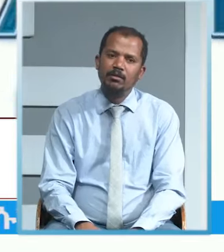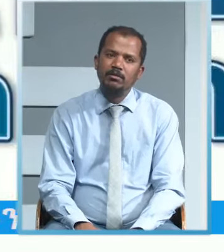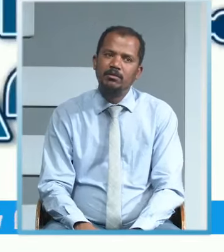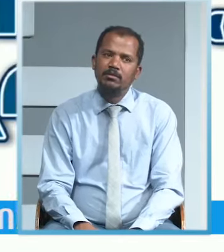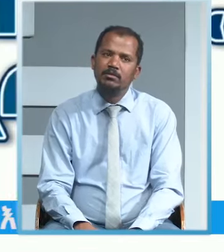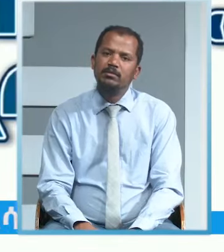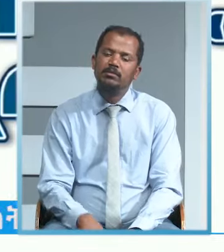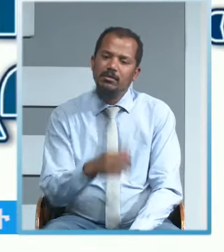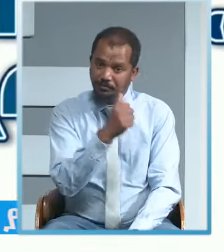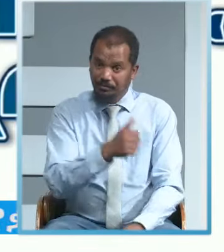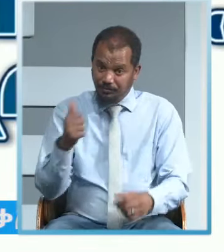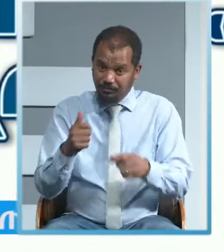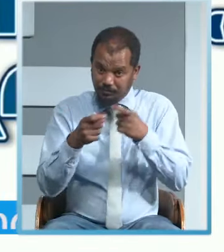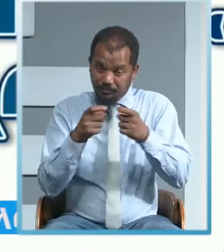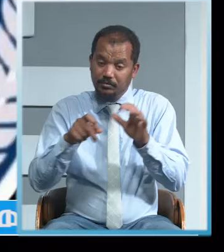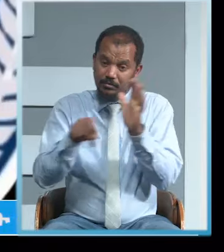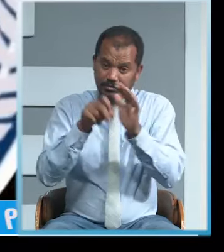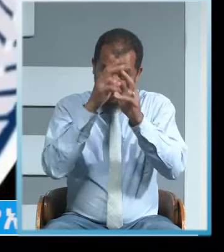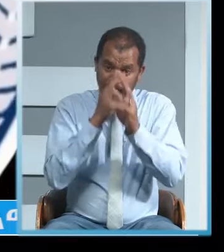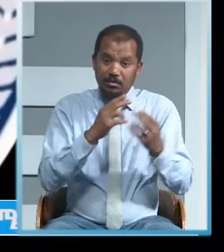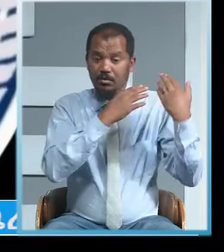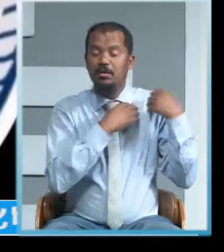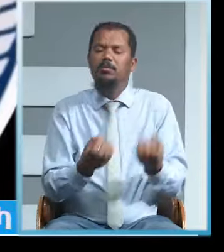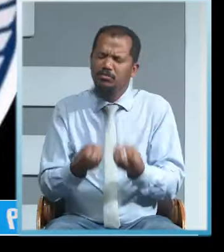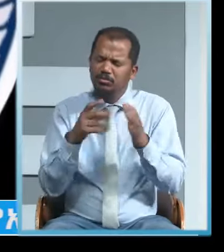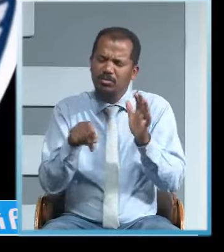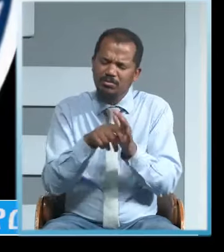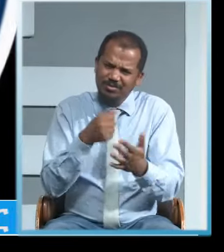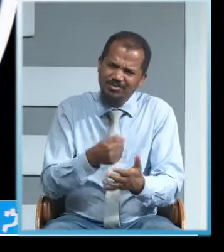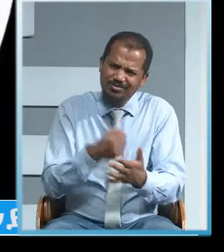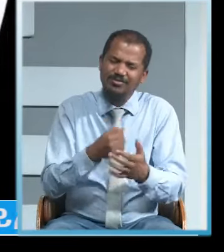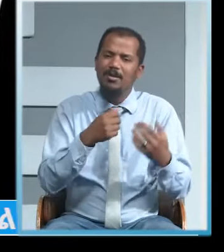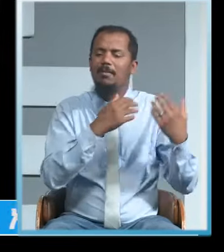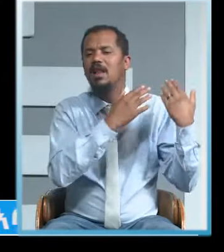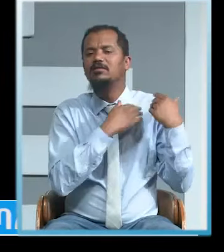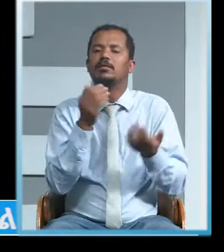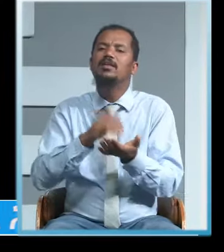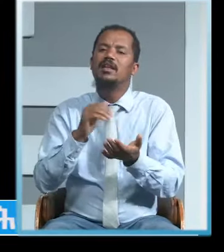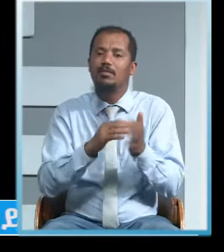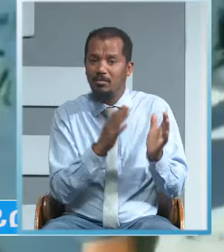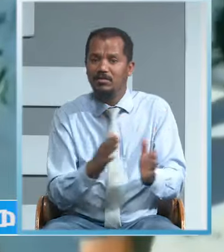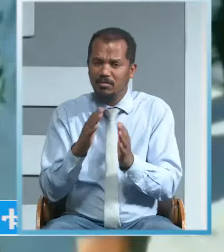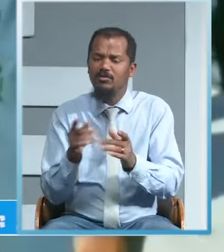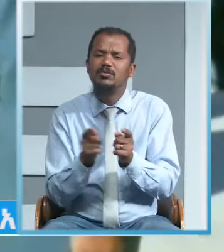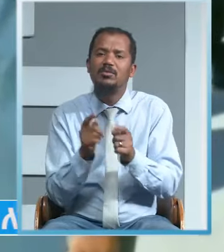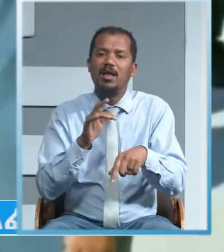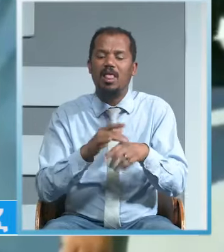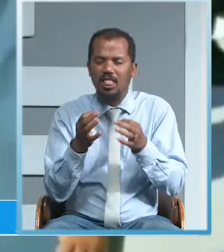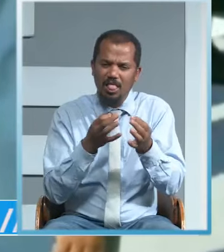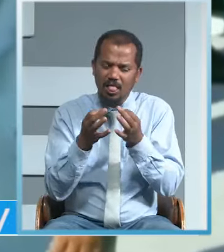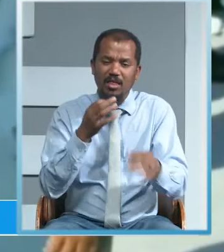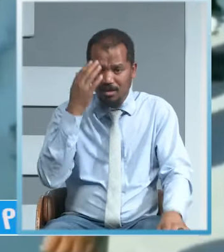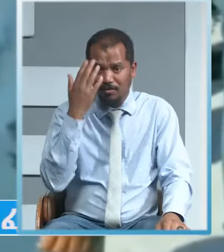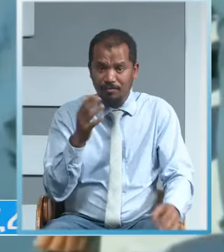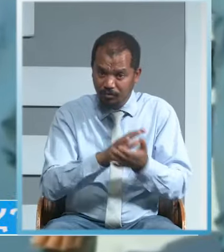ከተማ አስተዳደር የደንብ ማስከበር ባለስልጣን በርካታ ደንቦች መጽደቃቸው ባለስልጣኑ በተደጋጋሚ ባዘጋጀው መድረክ መግለጹ